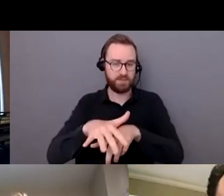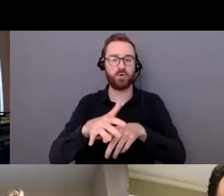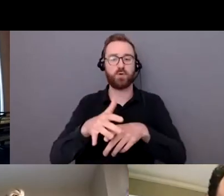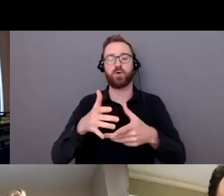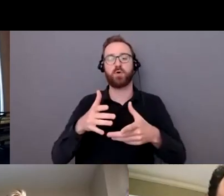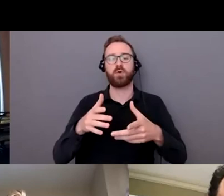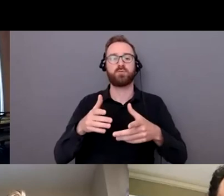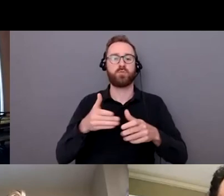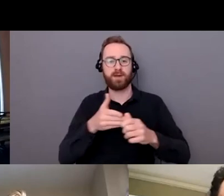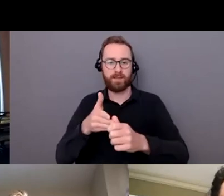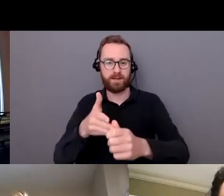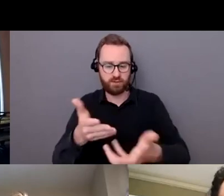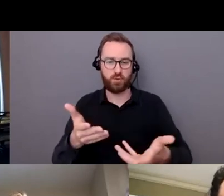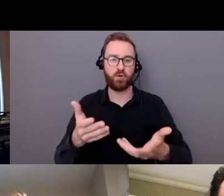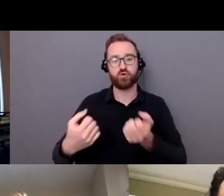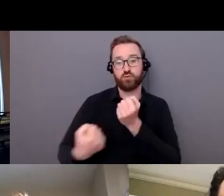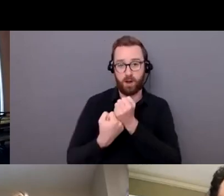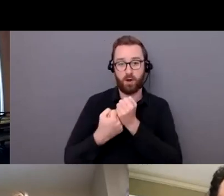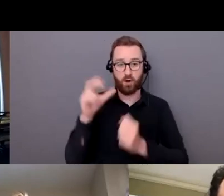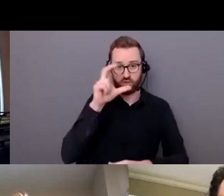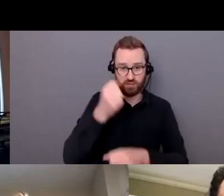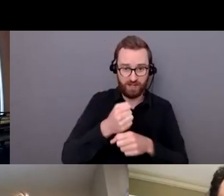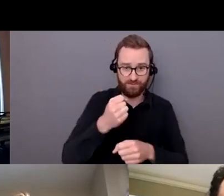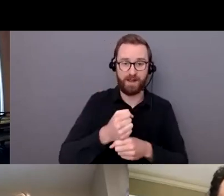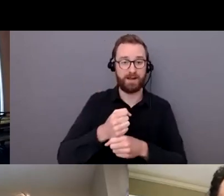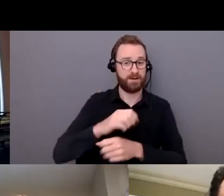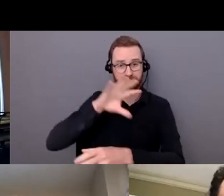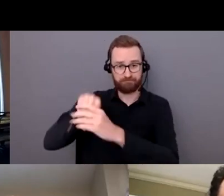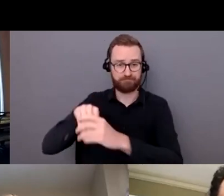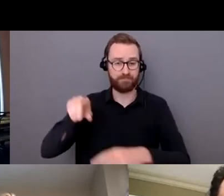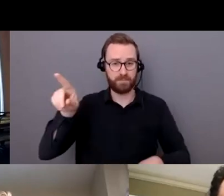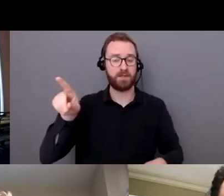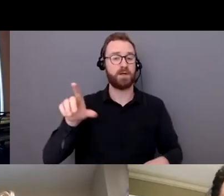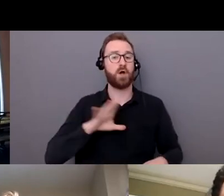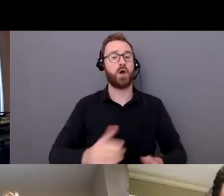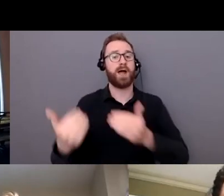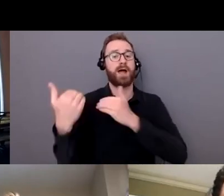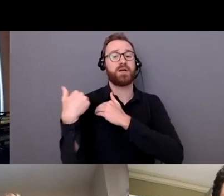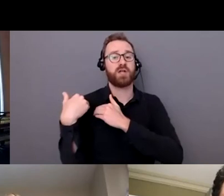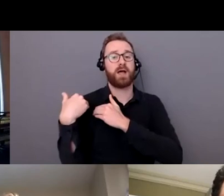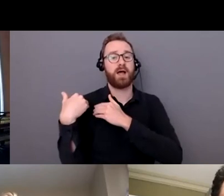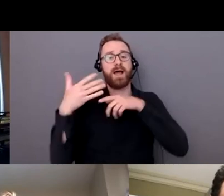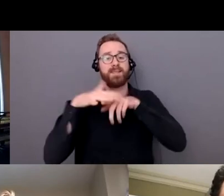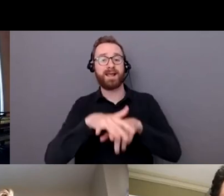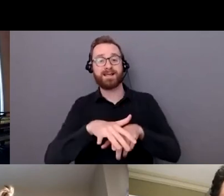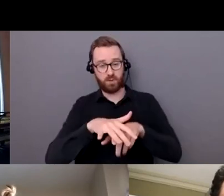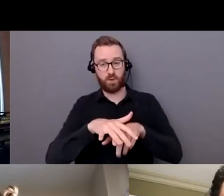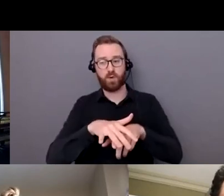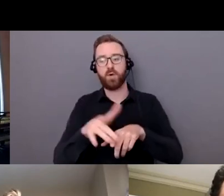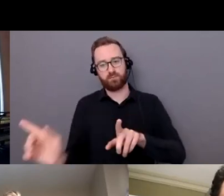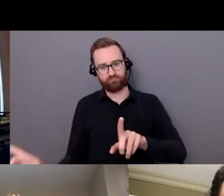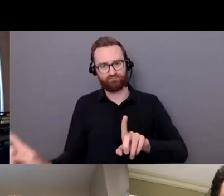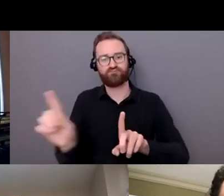l'orientation, le support à la recherche d'emploi. Puis, on a tous des agents d'intégration qui peuvent aller directement au milieu de